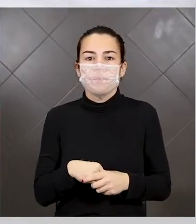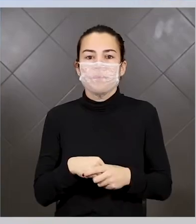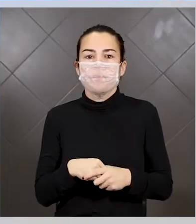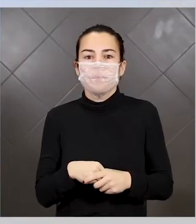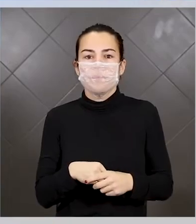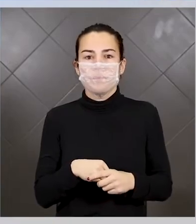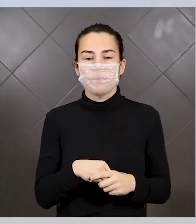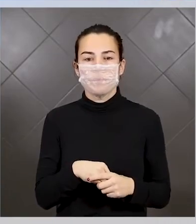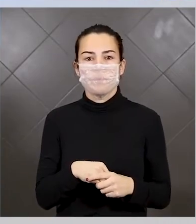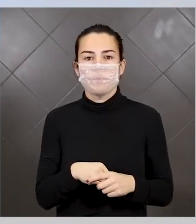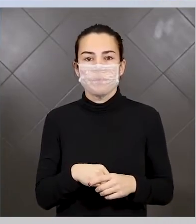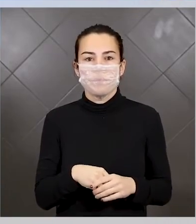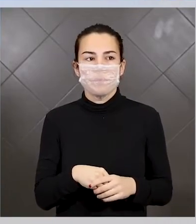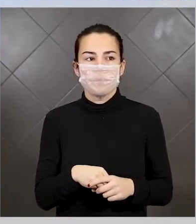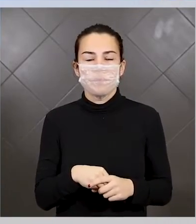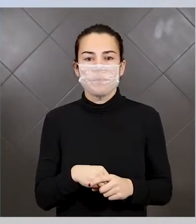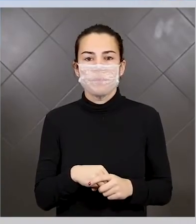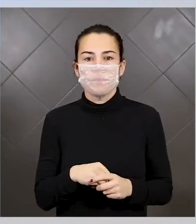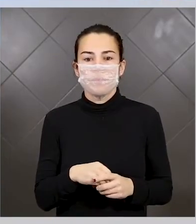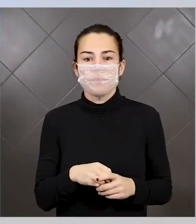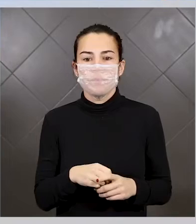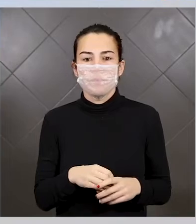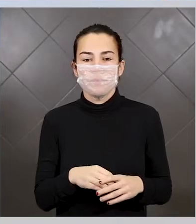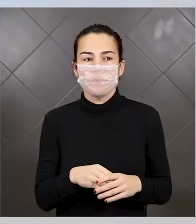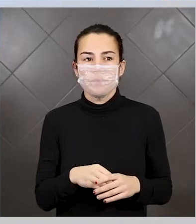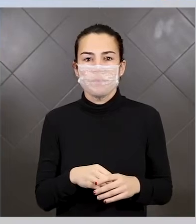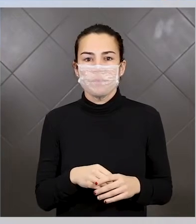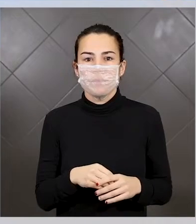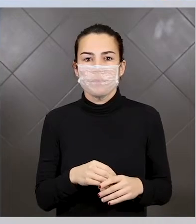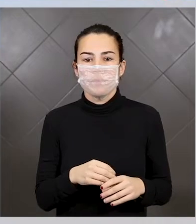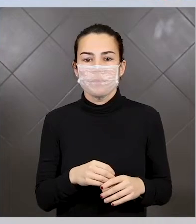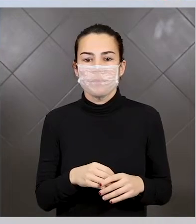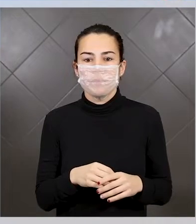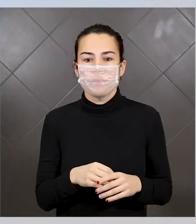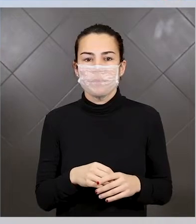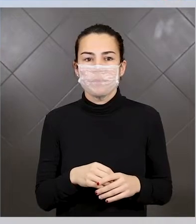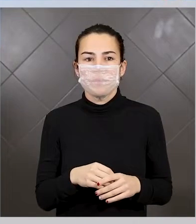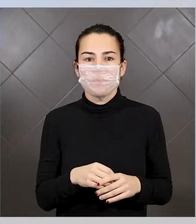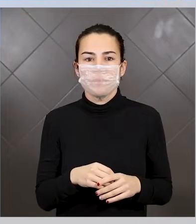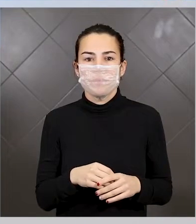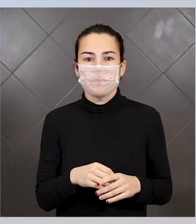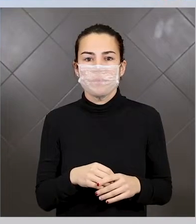si el Pierre Hermé fica un babà dins un pastís, perquè nosaltres no podem ficar una coca de patata, no?